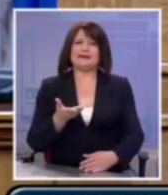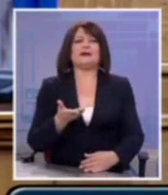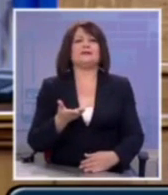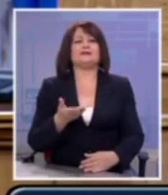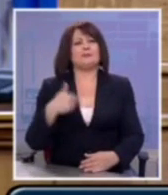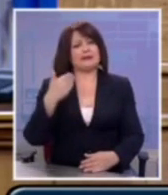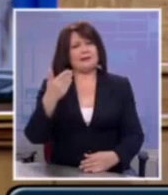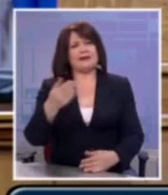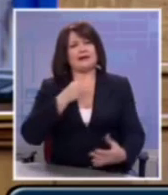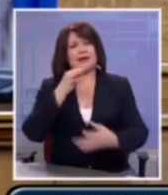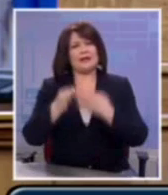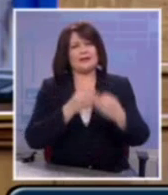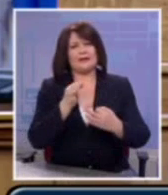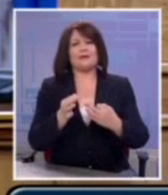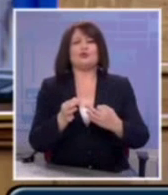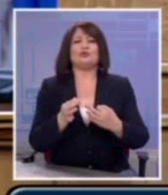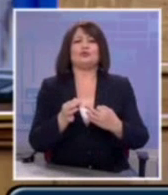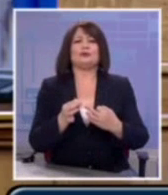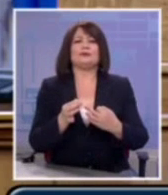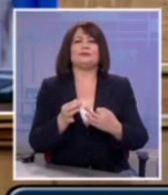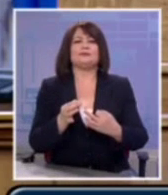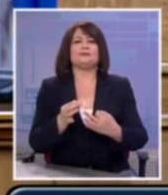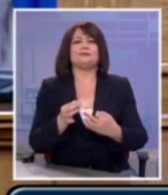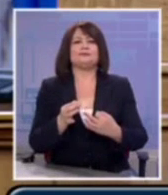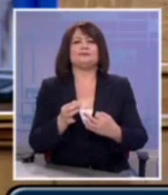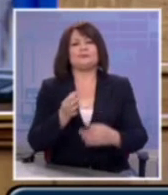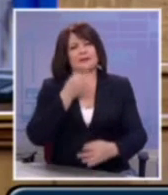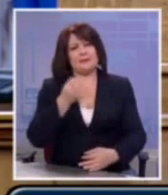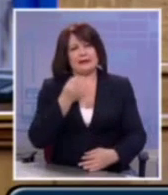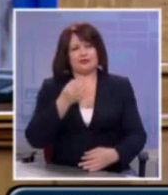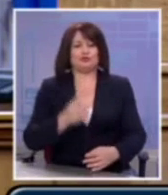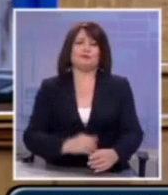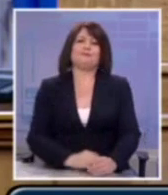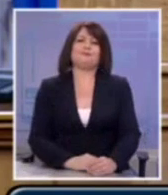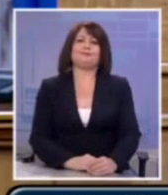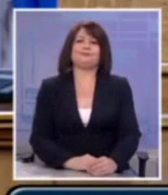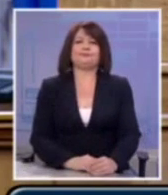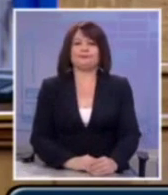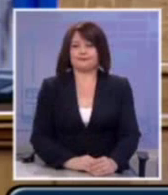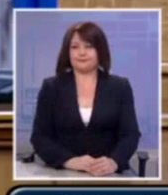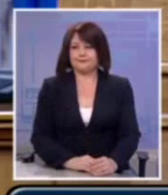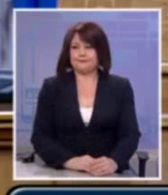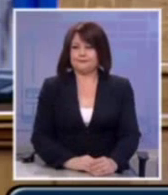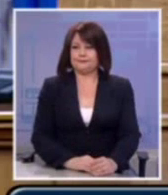της παρουσίασης των πορισμάτων θα τους δώσουμε το λόγο.